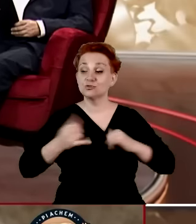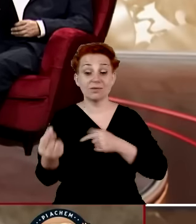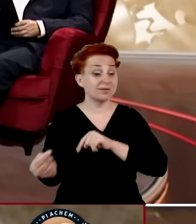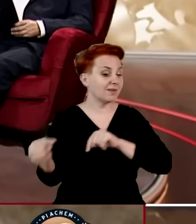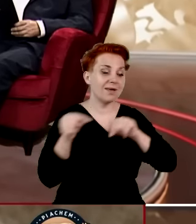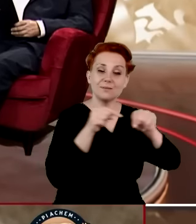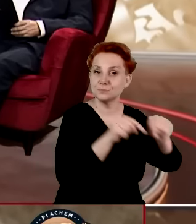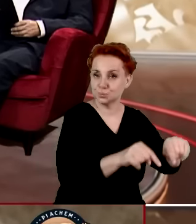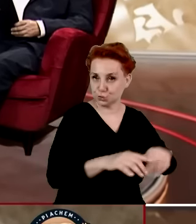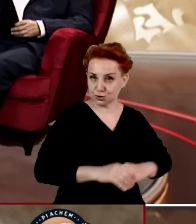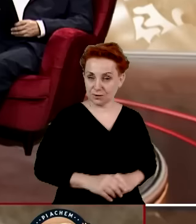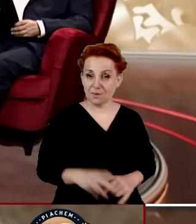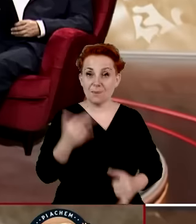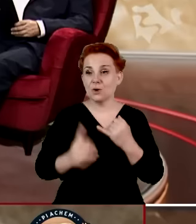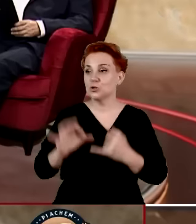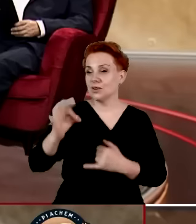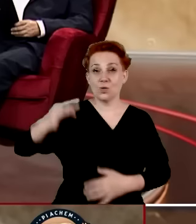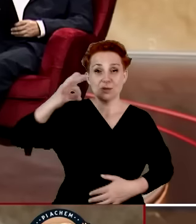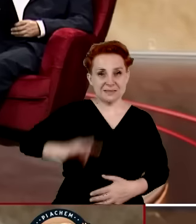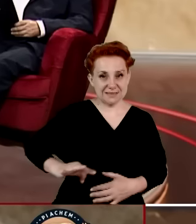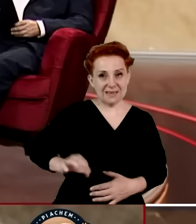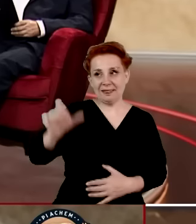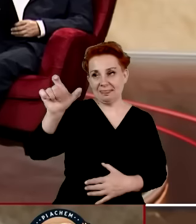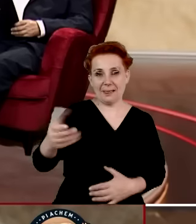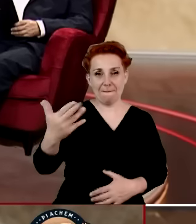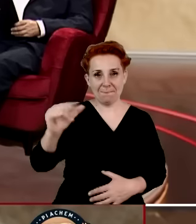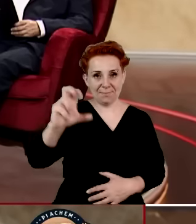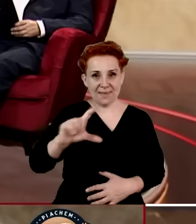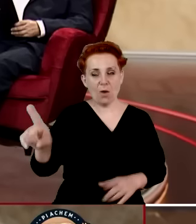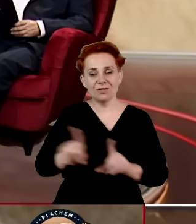sing it. God bless the US.